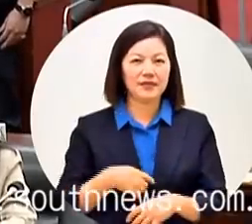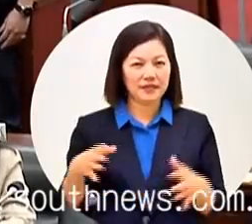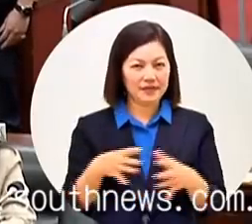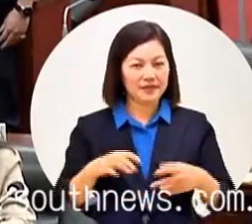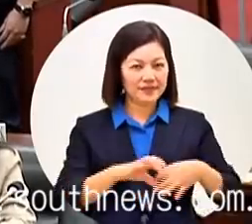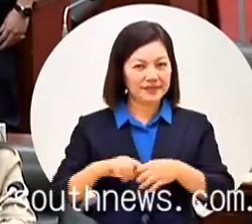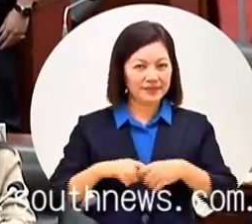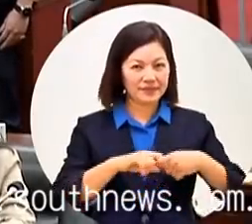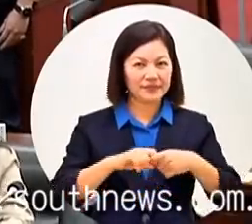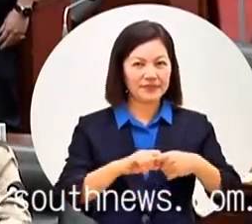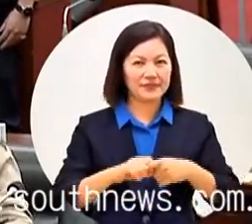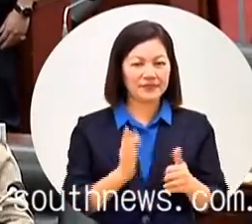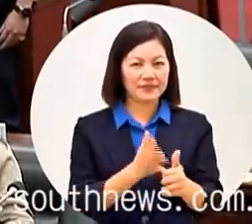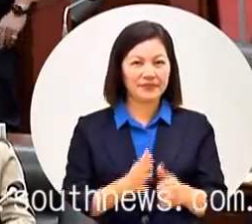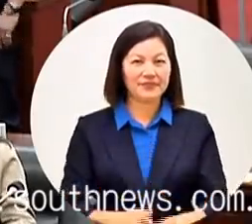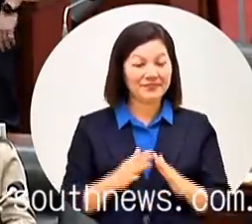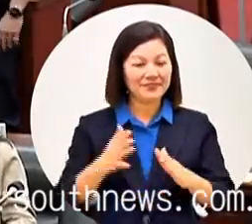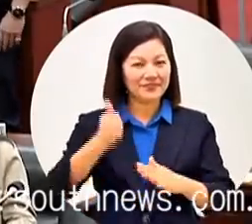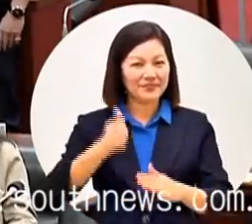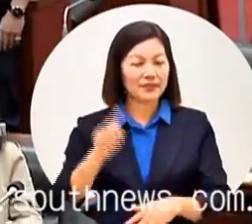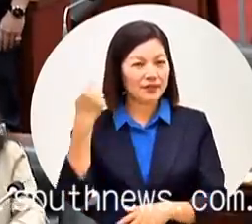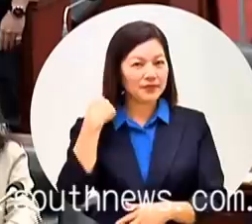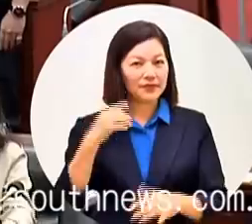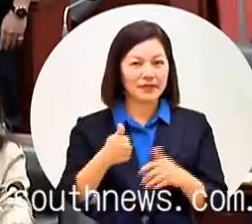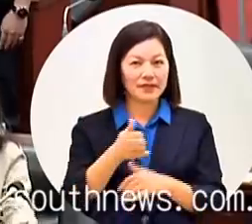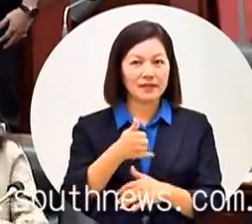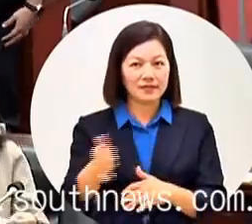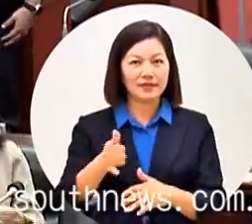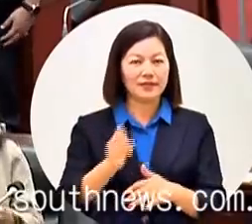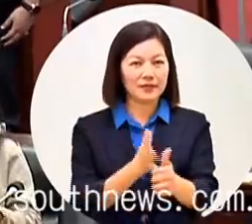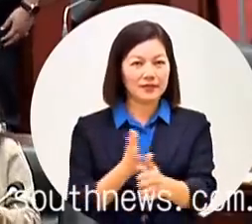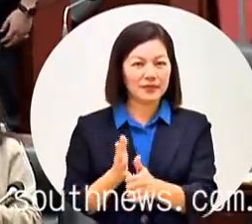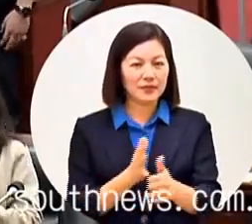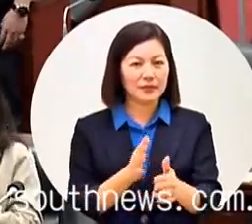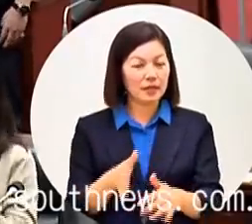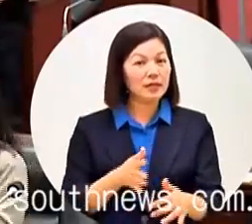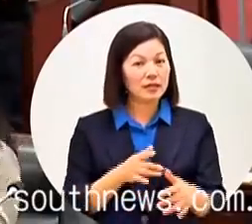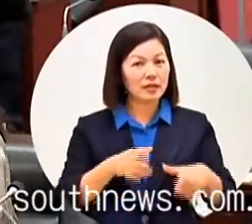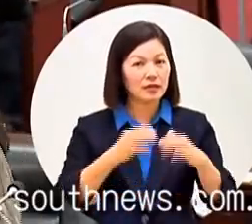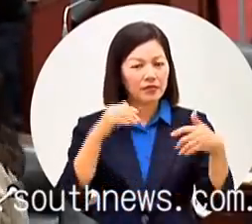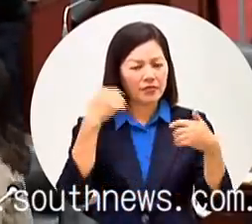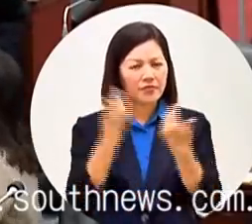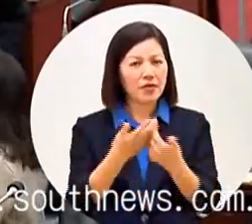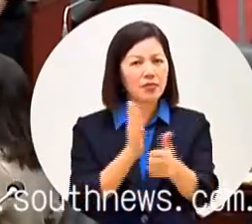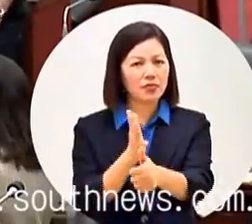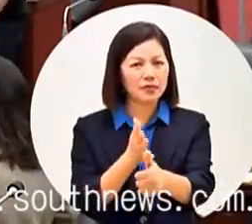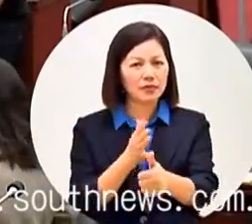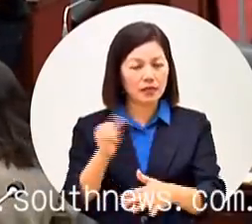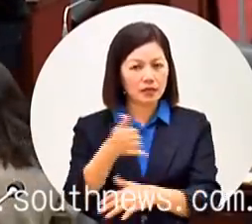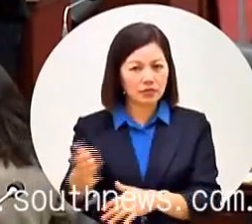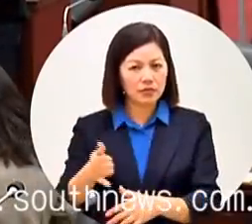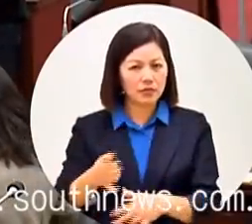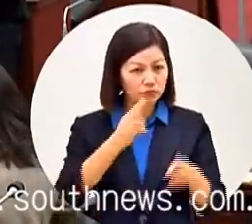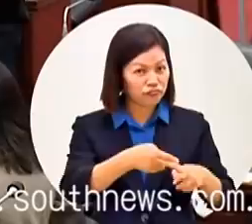哈。市长，昨天有议员在这个议事厅质询你的时候，你反问议员说：“议员相信你讲的话